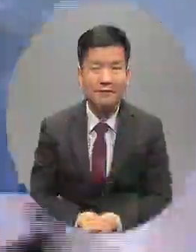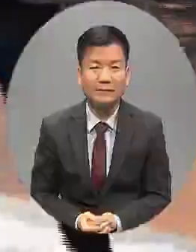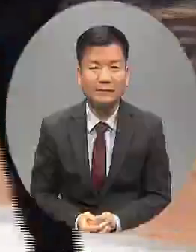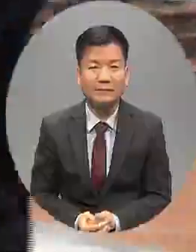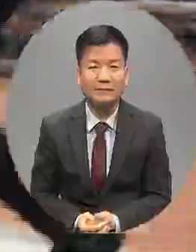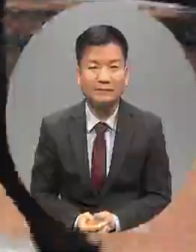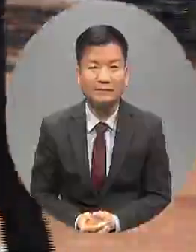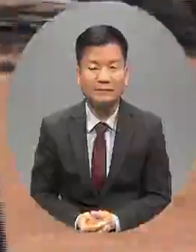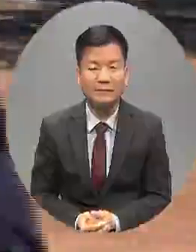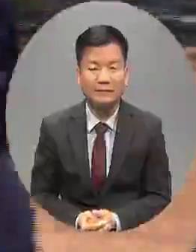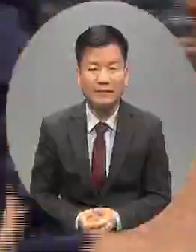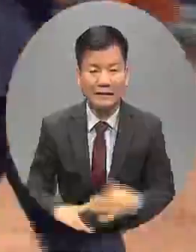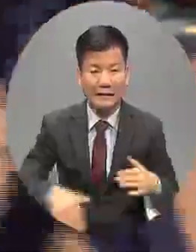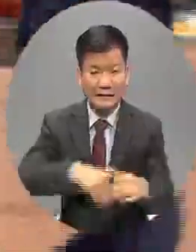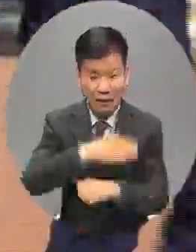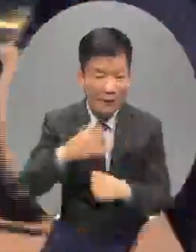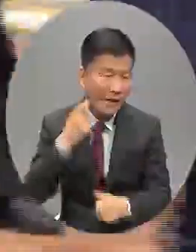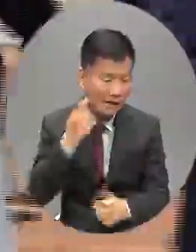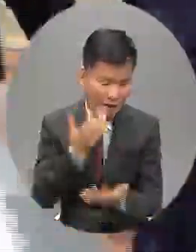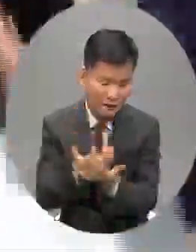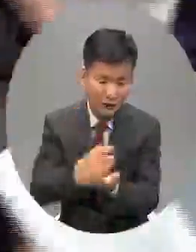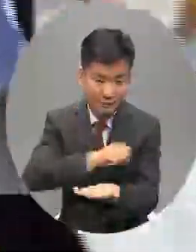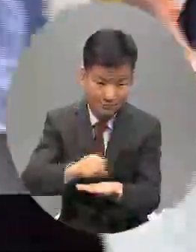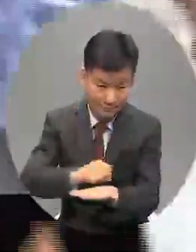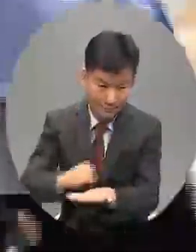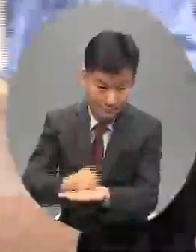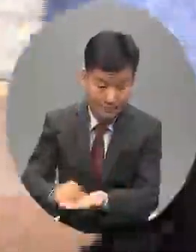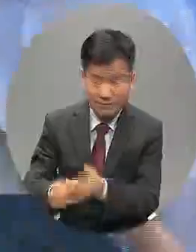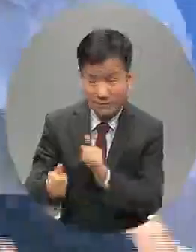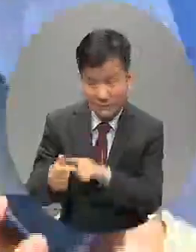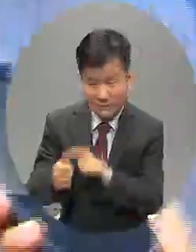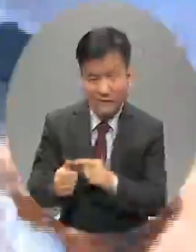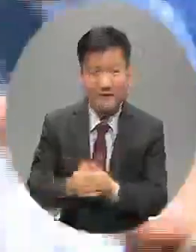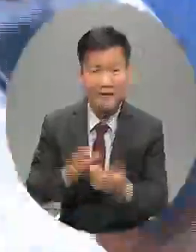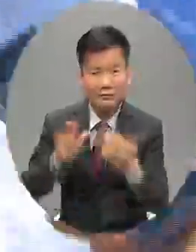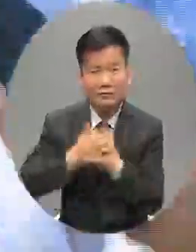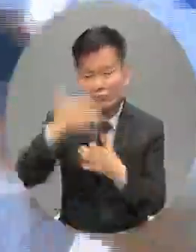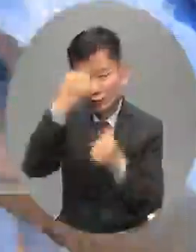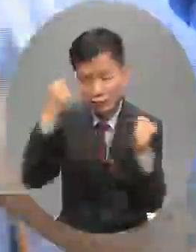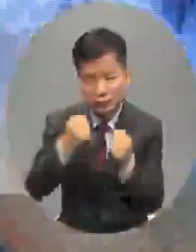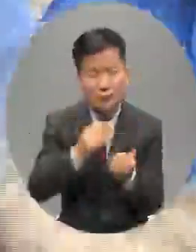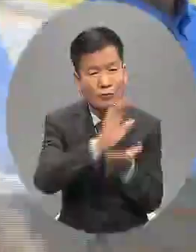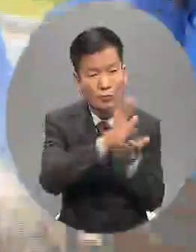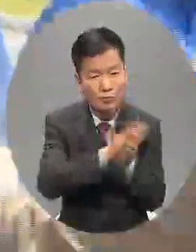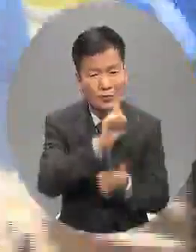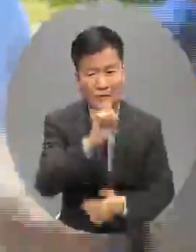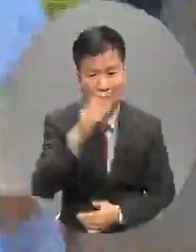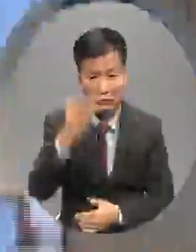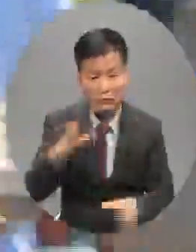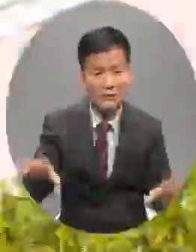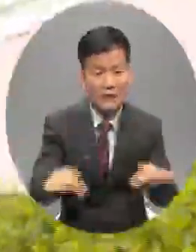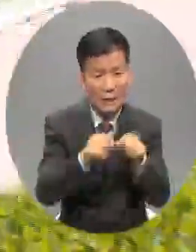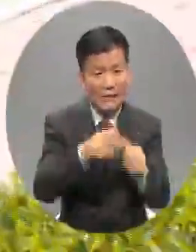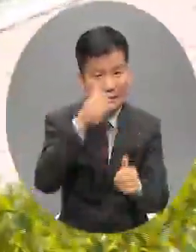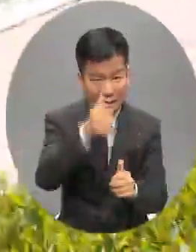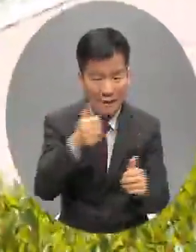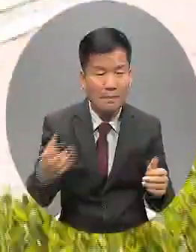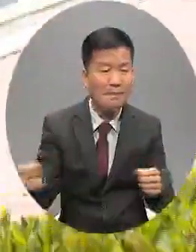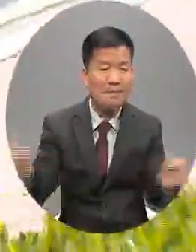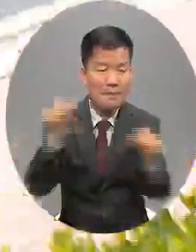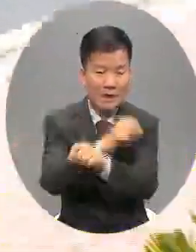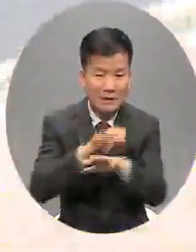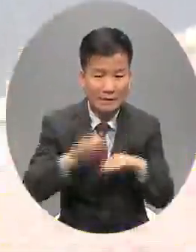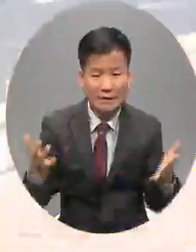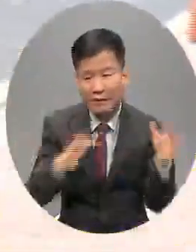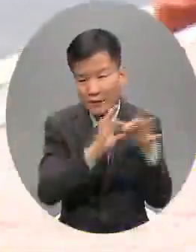설명드리겠습니다 상황 보고서를 허위로 꾸며낸 서전 소방서장은 이후 충북 소방본부 119 종합 상황 실장으로 발령돼